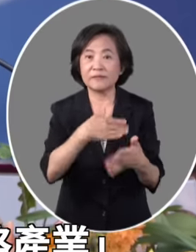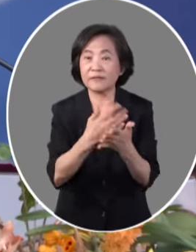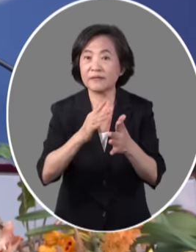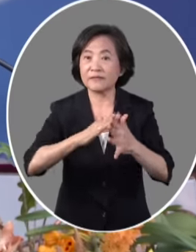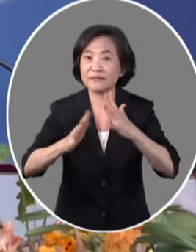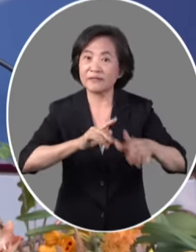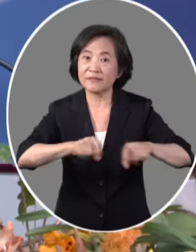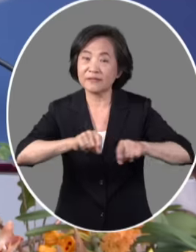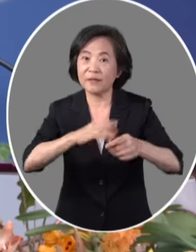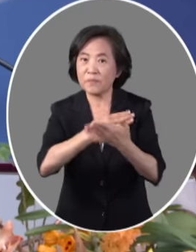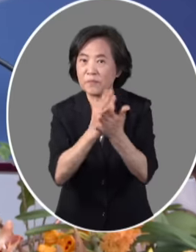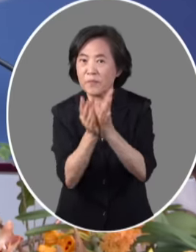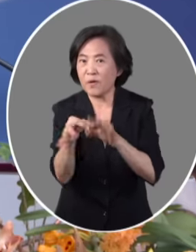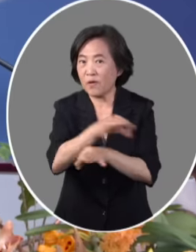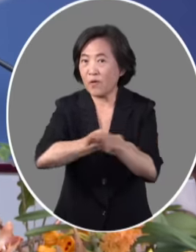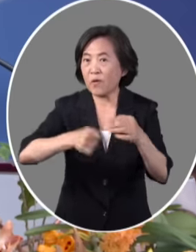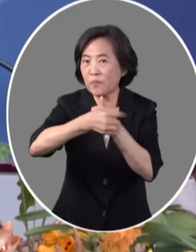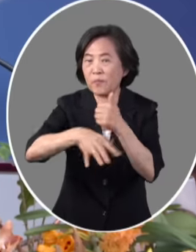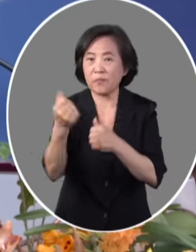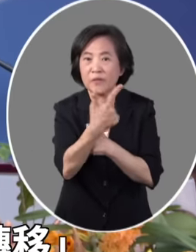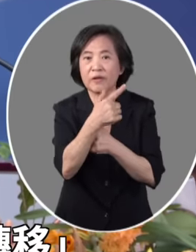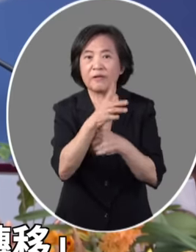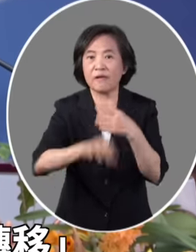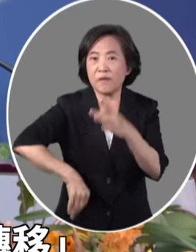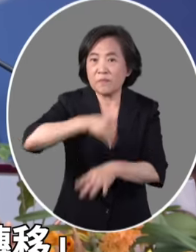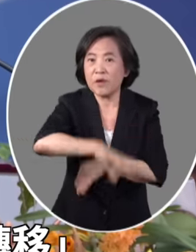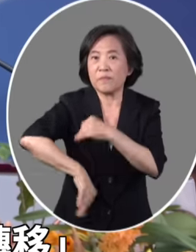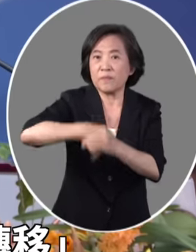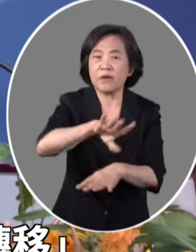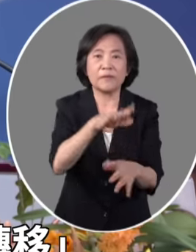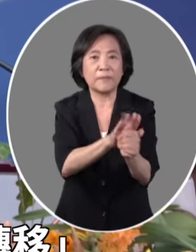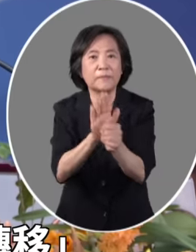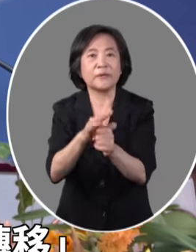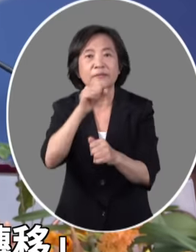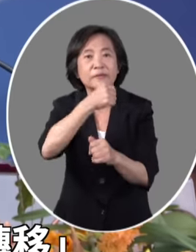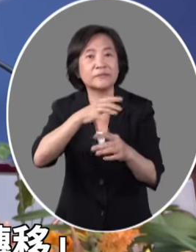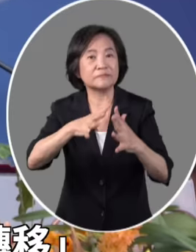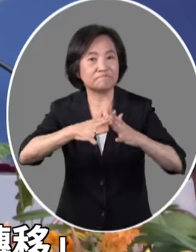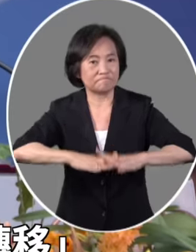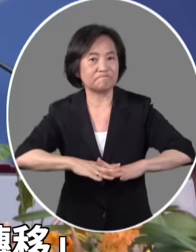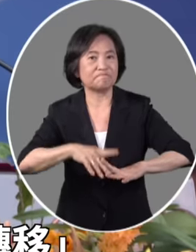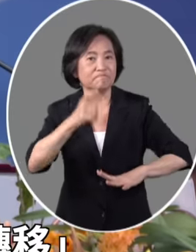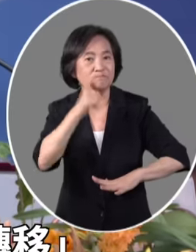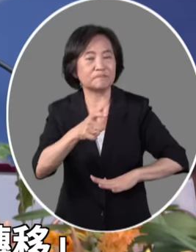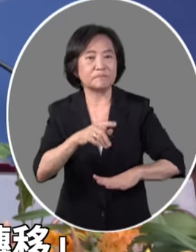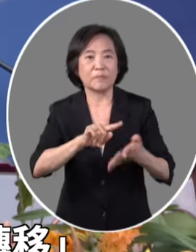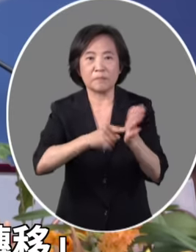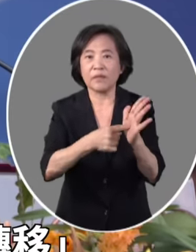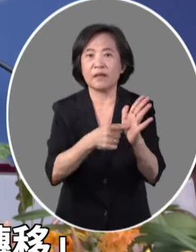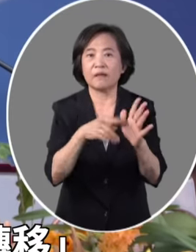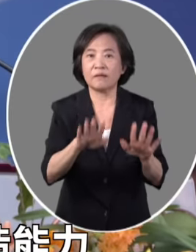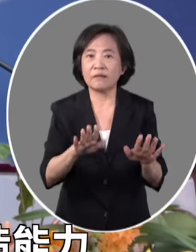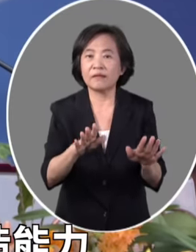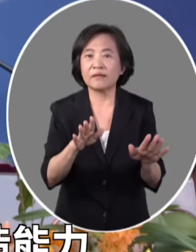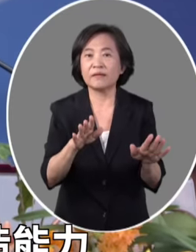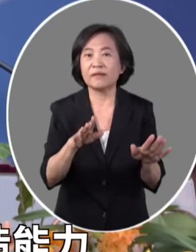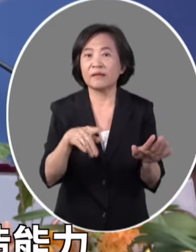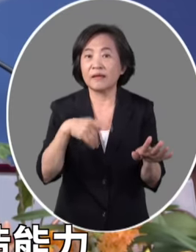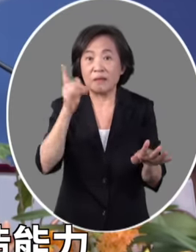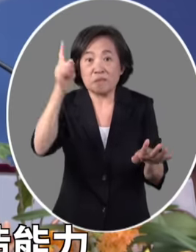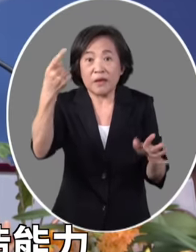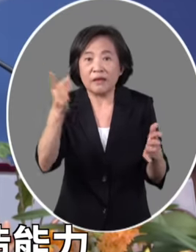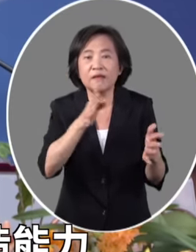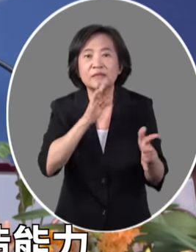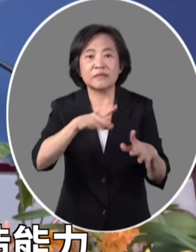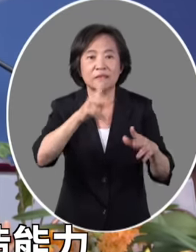业，大力投入基础建设，带动台湾产业完成了典范移转。尤其是强大